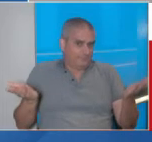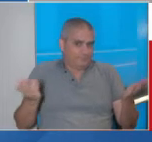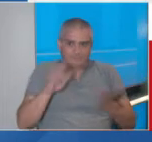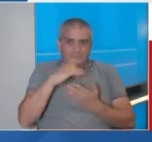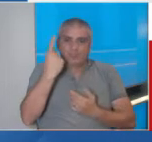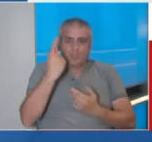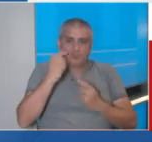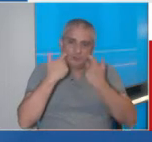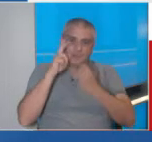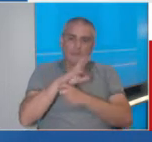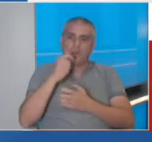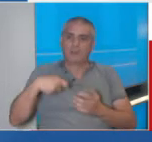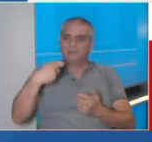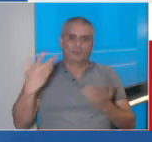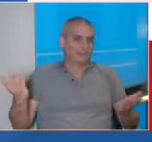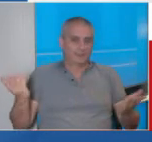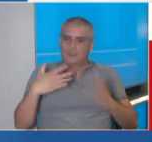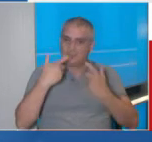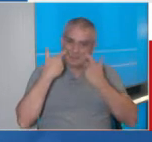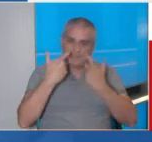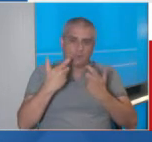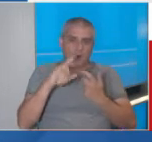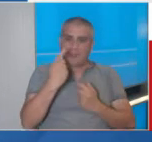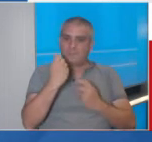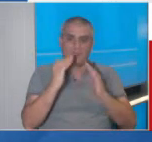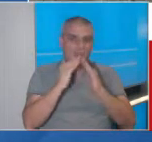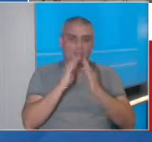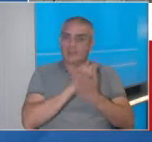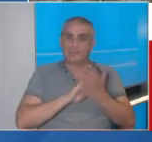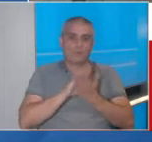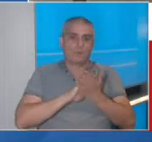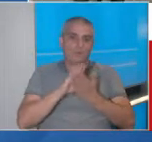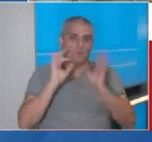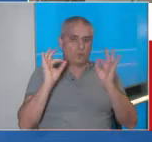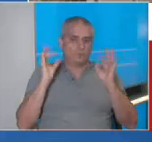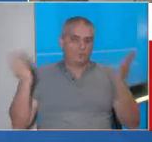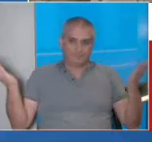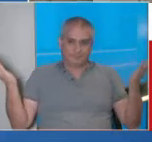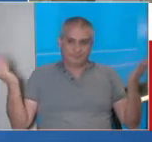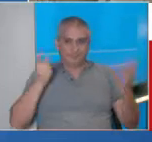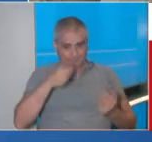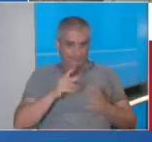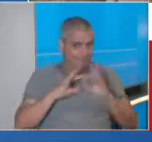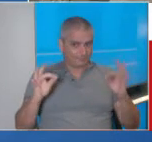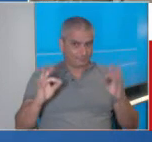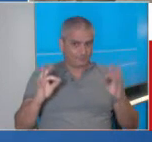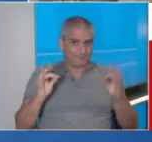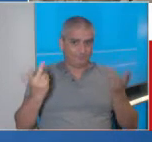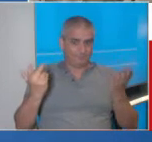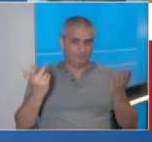אחד שיש בו פיקוח על שכר דירה, אין פיקוח על מחירי הדיור, אין פיקוח על כלום. וצריך להתחיל